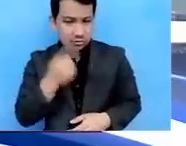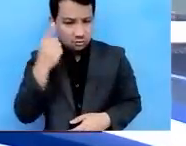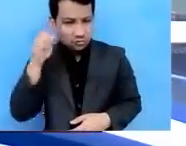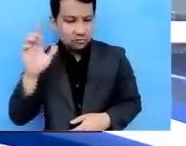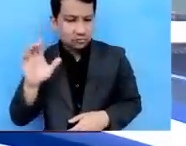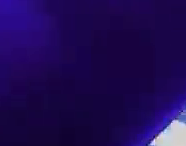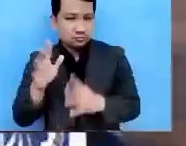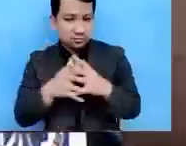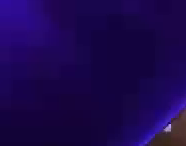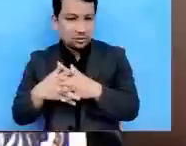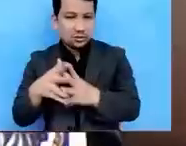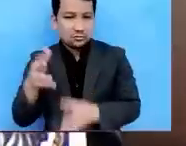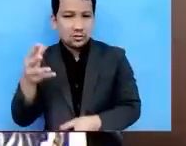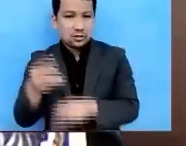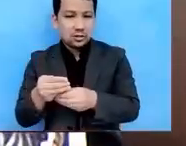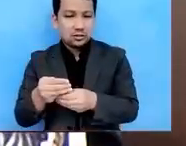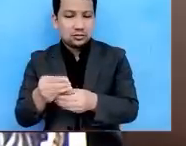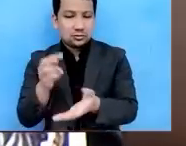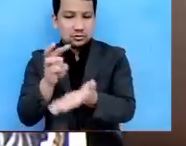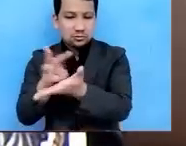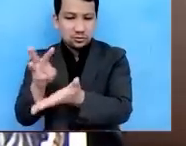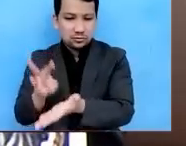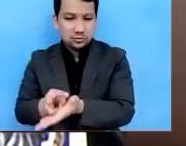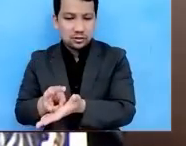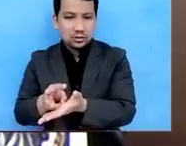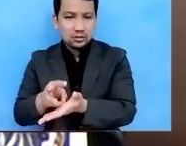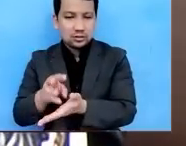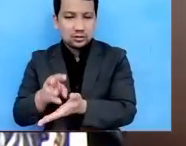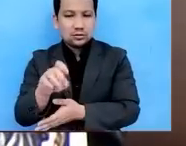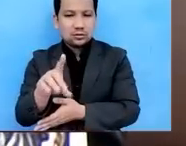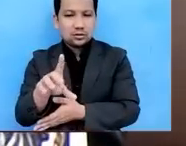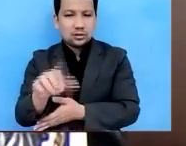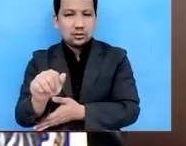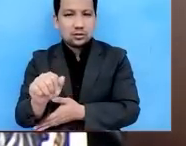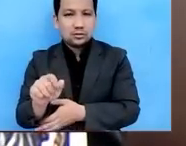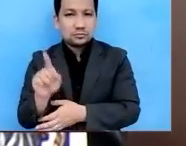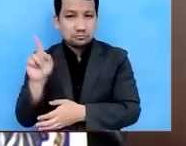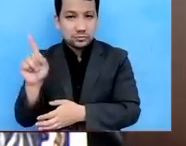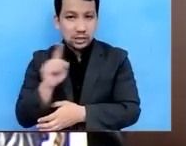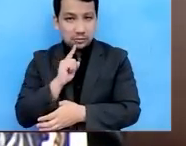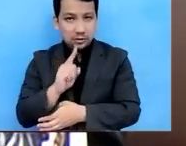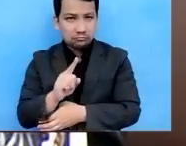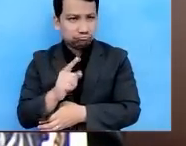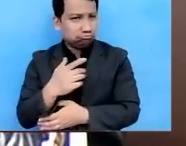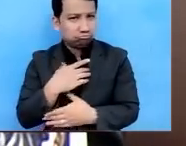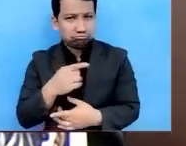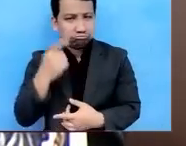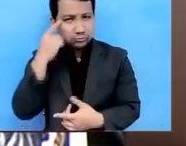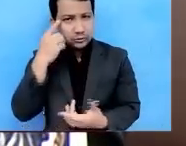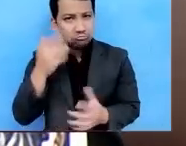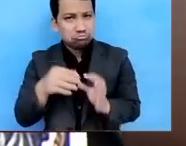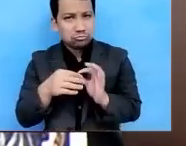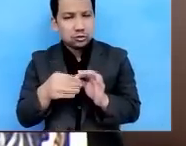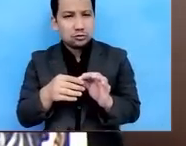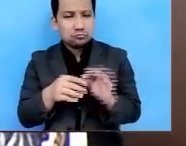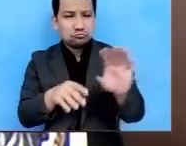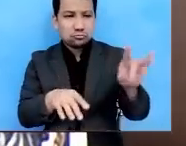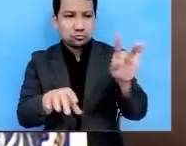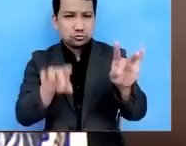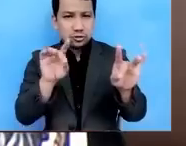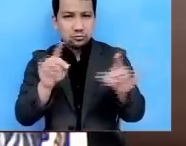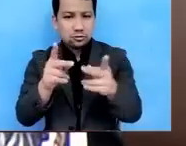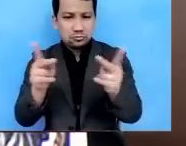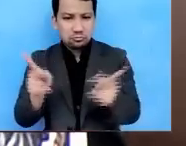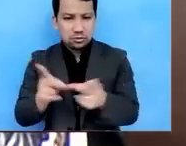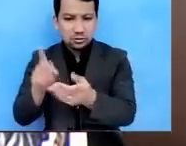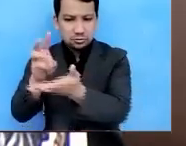sites? I'm very interested about this because the choice seems to